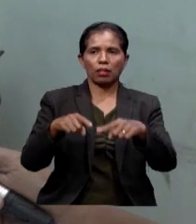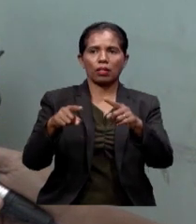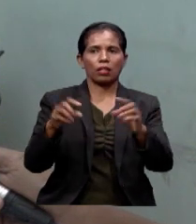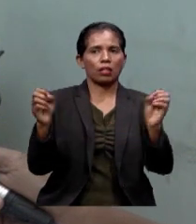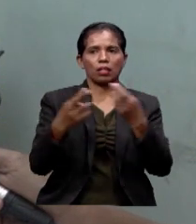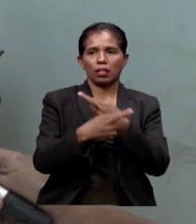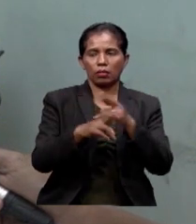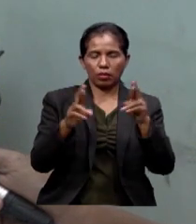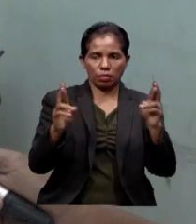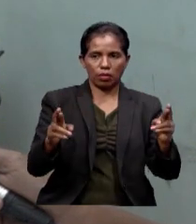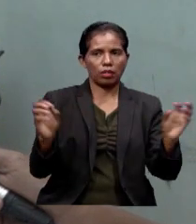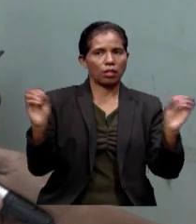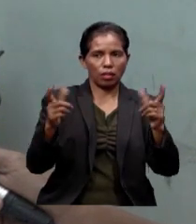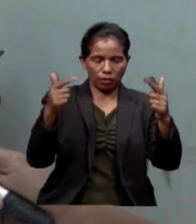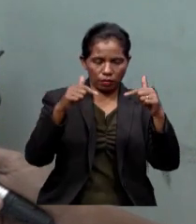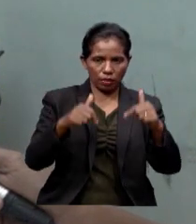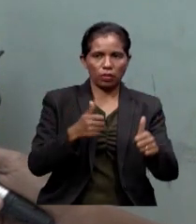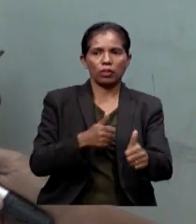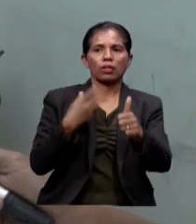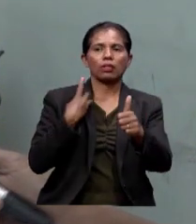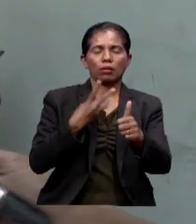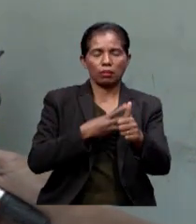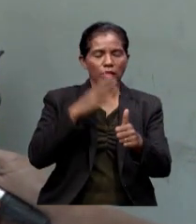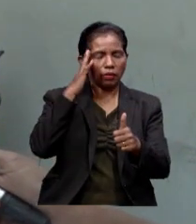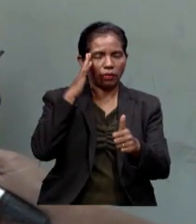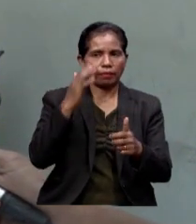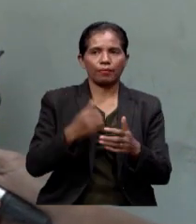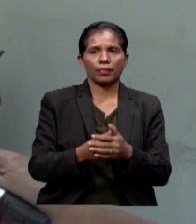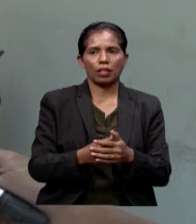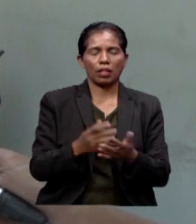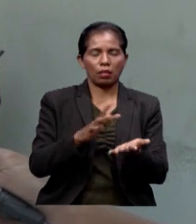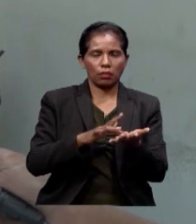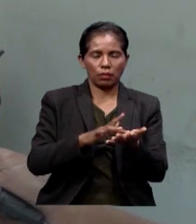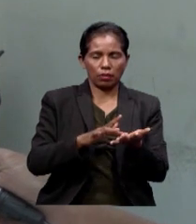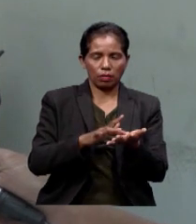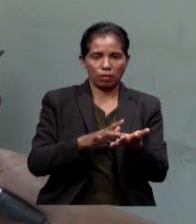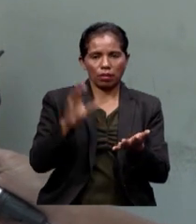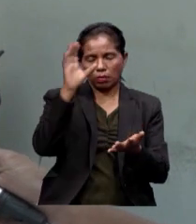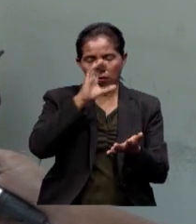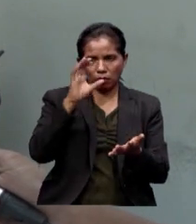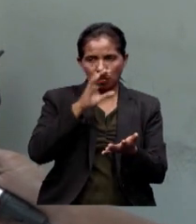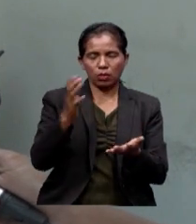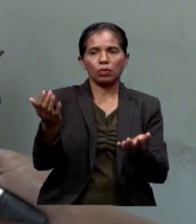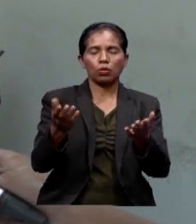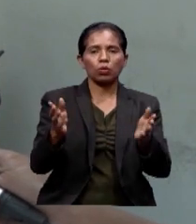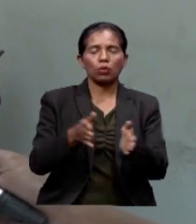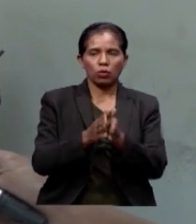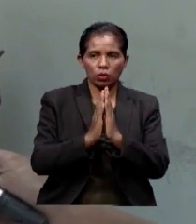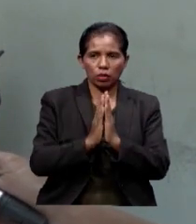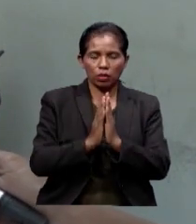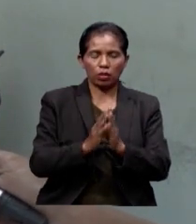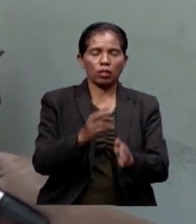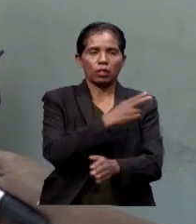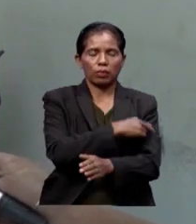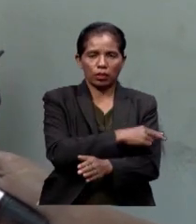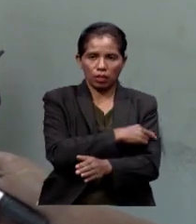responde berarti la iha maklama ini den tur amnia be. Ami mi usen ba buka makane ami tengi husu fila fal ba amnia postu saudi sene kari